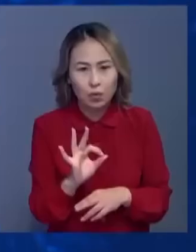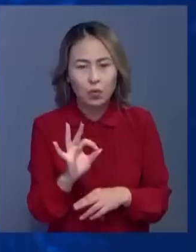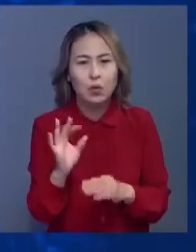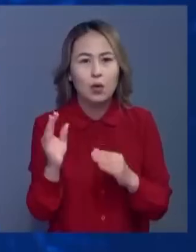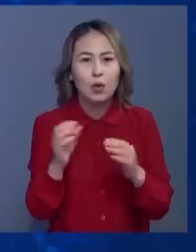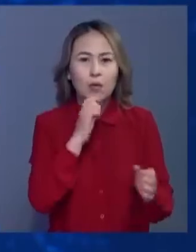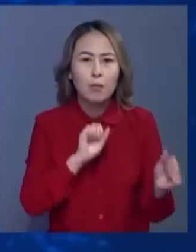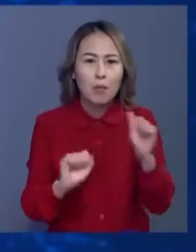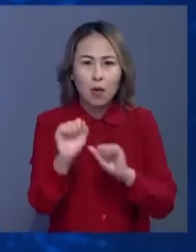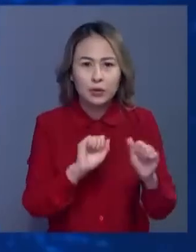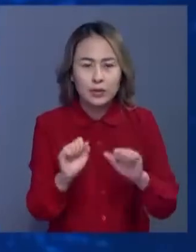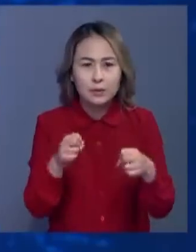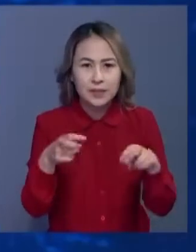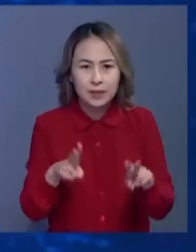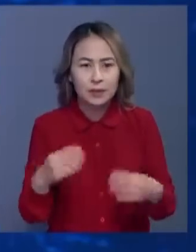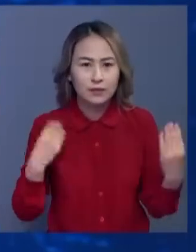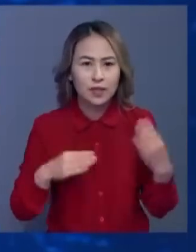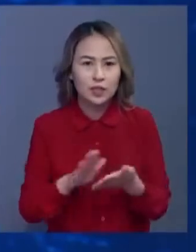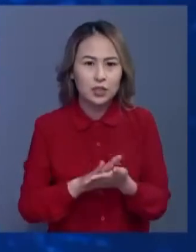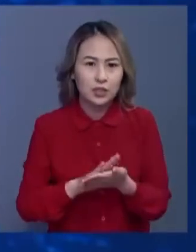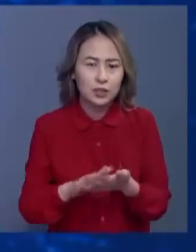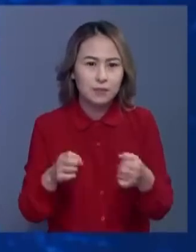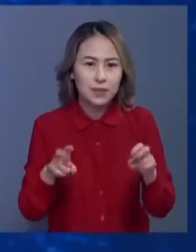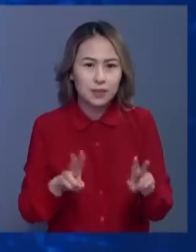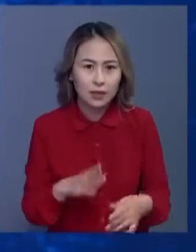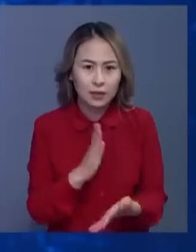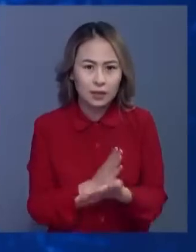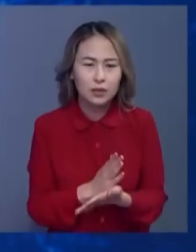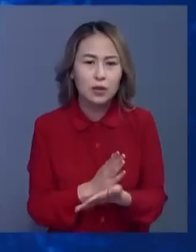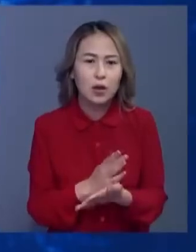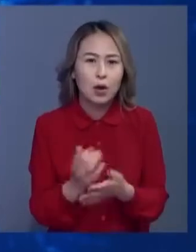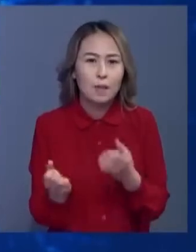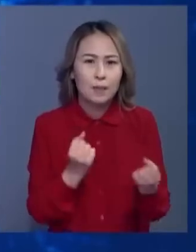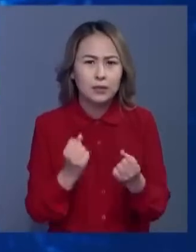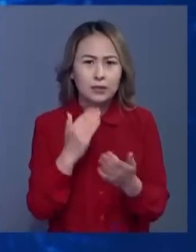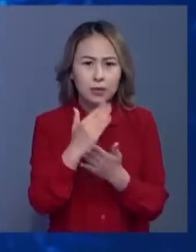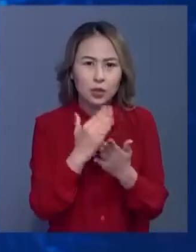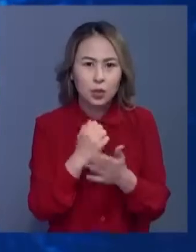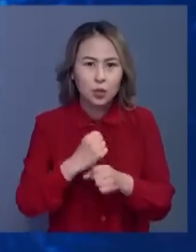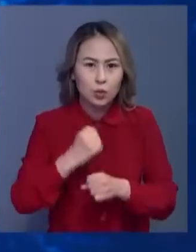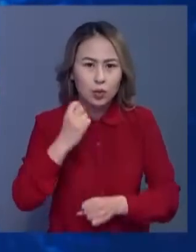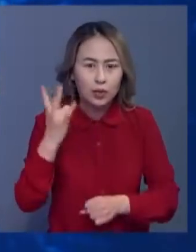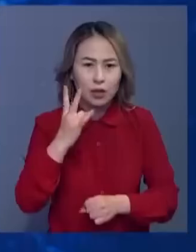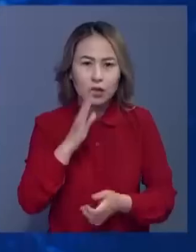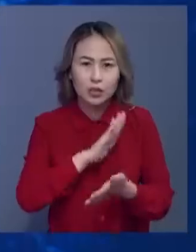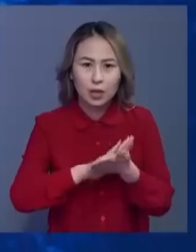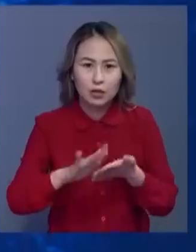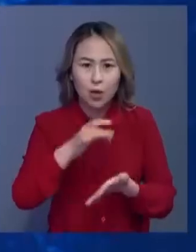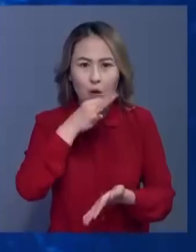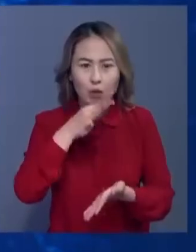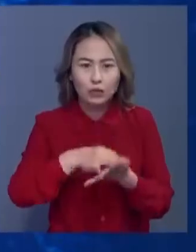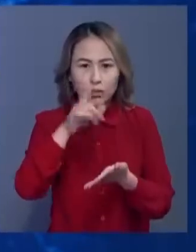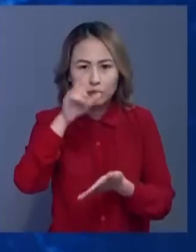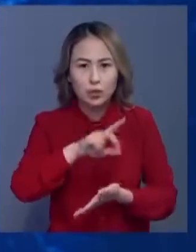көлік шуатын орындар мен кейім тазалайтын мекемелер сақтық шараларын мықтап ұстану керек. Әуелі тазалыққа жауапты адамды